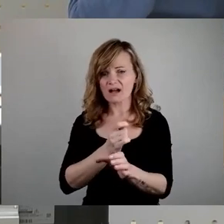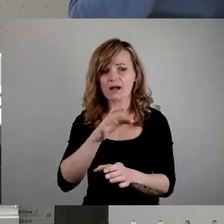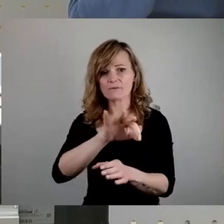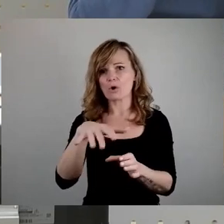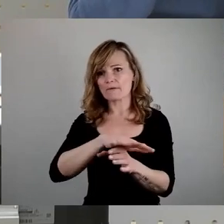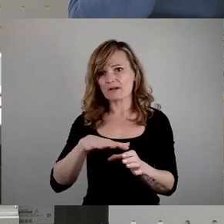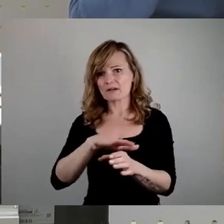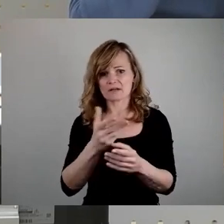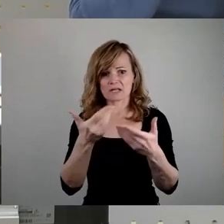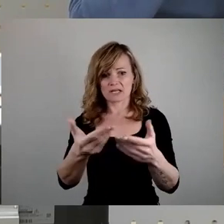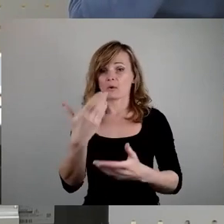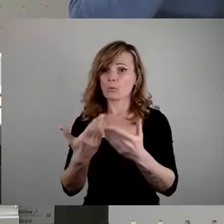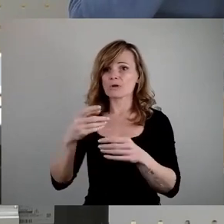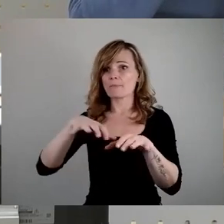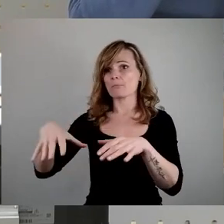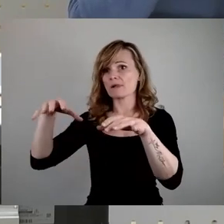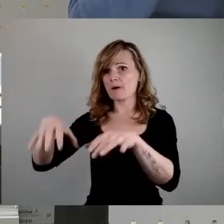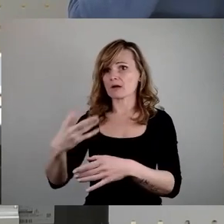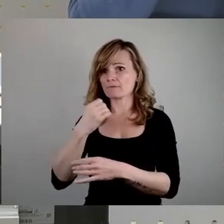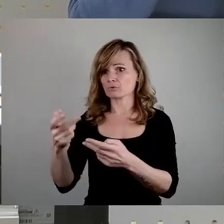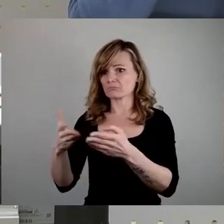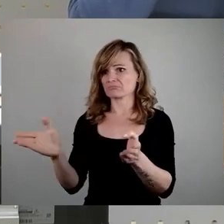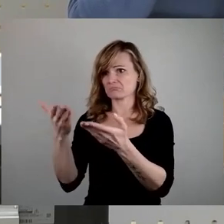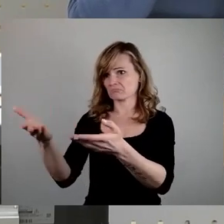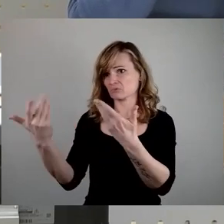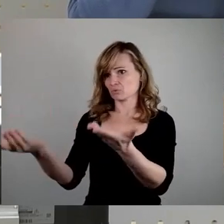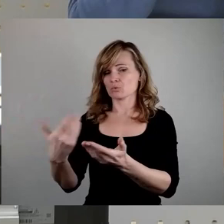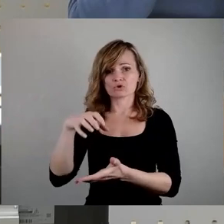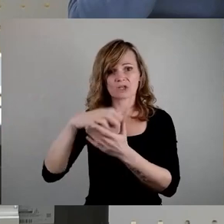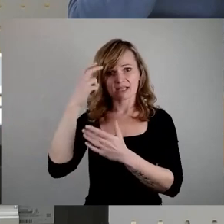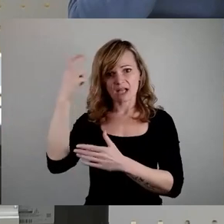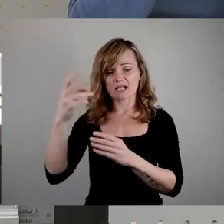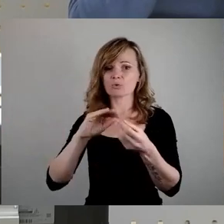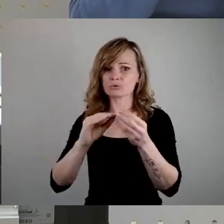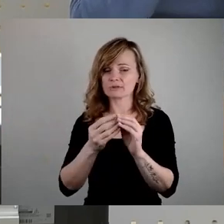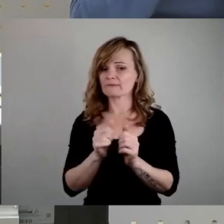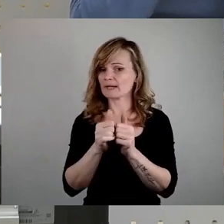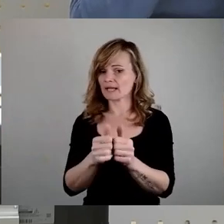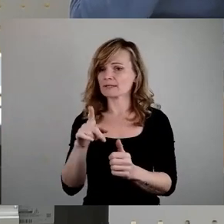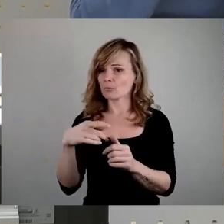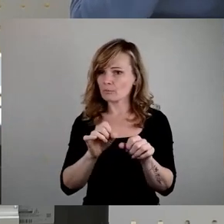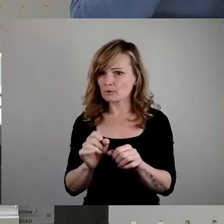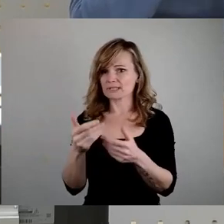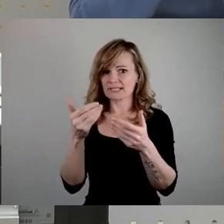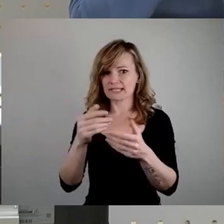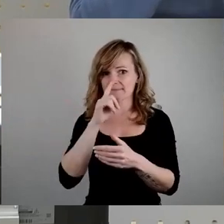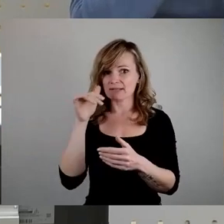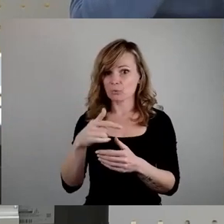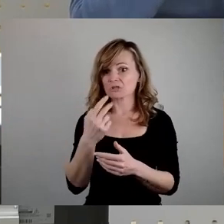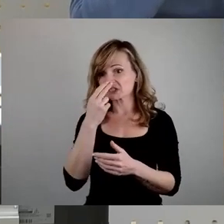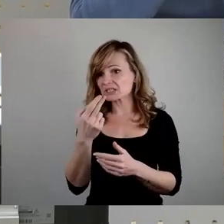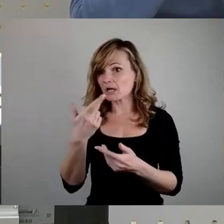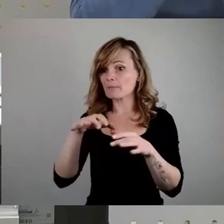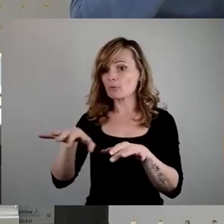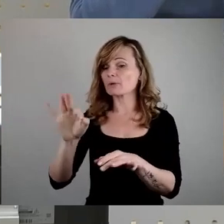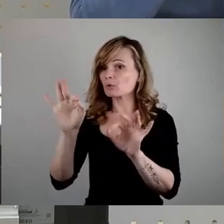stellt oder ob er einen Möbelmarkt dahin machen möchte. Und ich denke, der Stadtrat sollte hier konstruktiv begleiten und ihm dann auch die Möglichkeit geben, wenn er dort ein Potenzial für Möbel sieht.